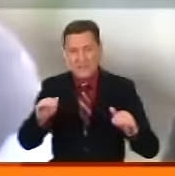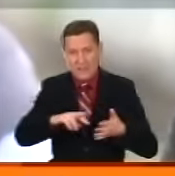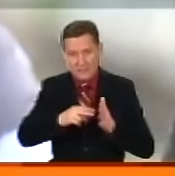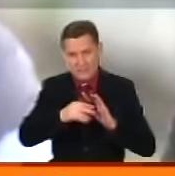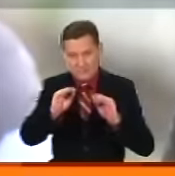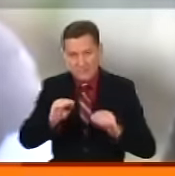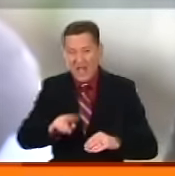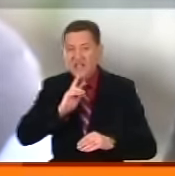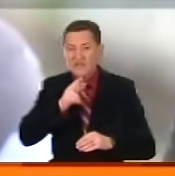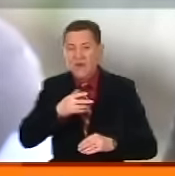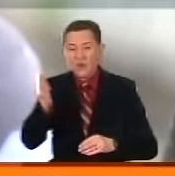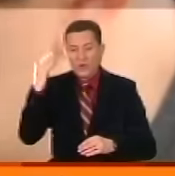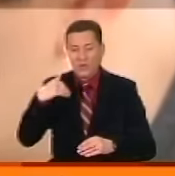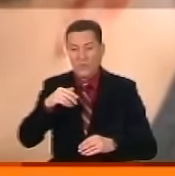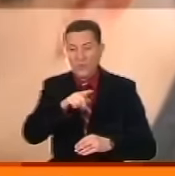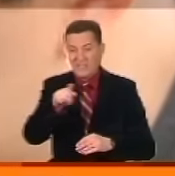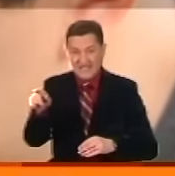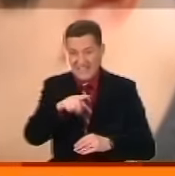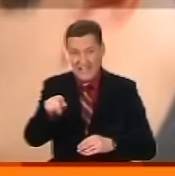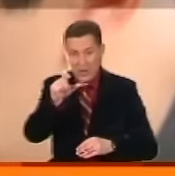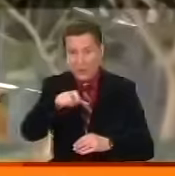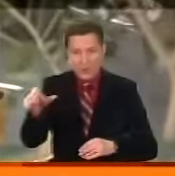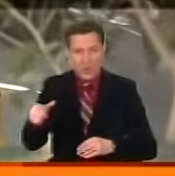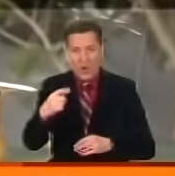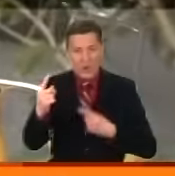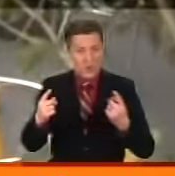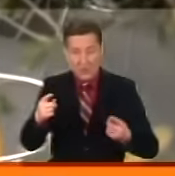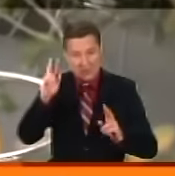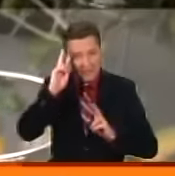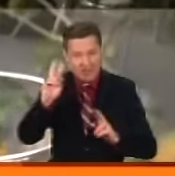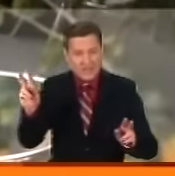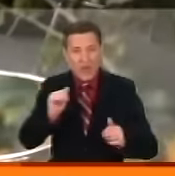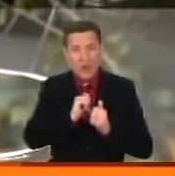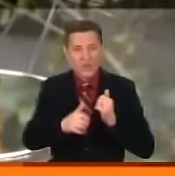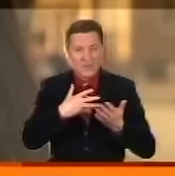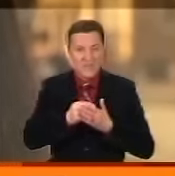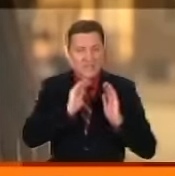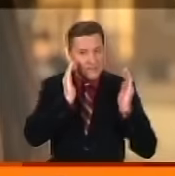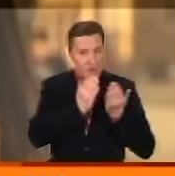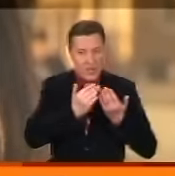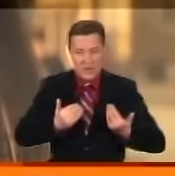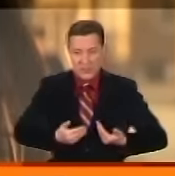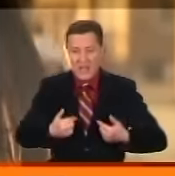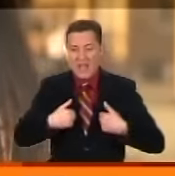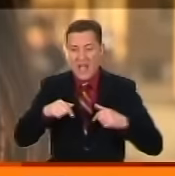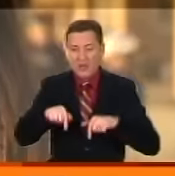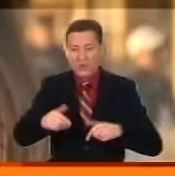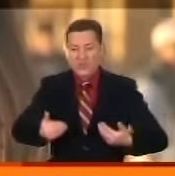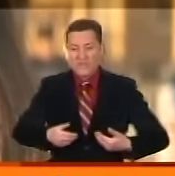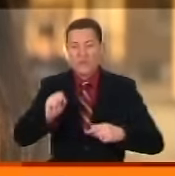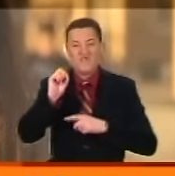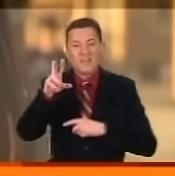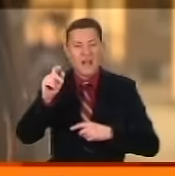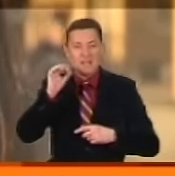ще 2 роки тому ці люди одне одного взагалі не знали. У кожного було своє життя. Я тут 12 років,